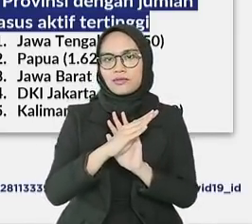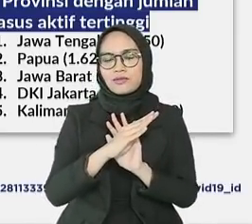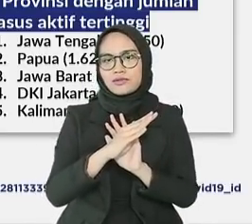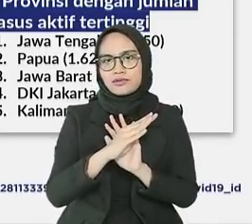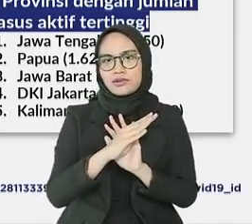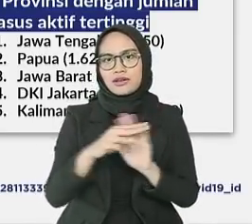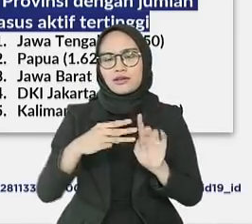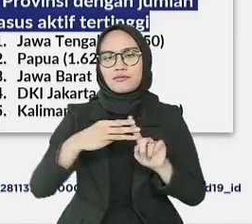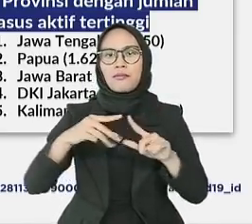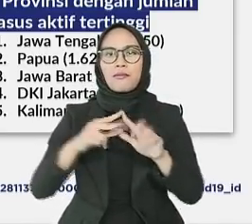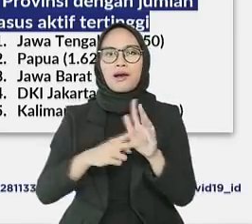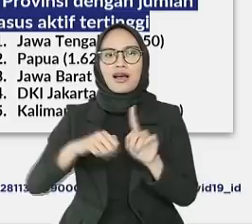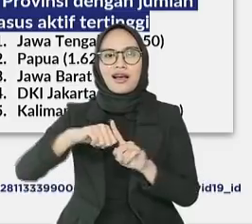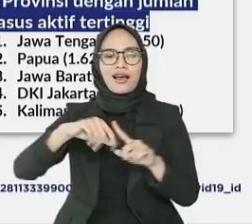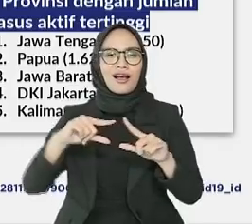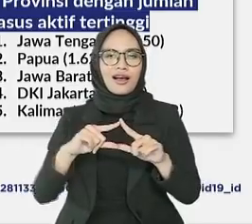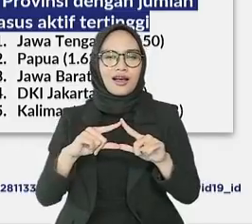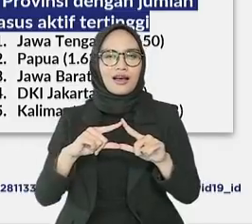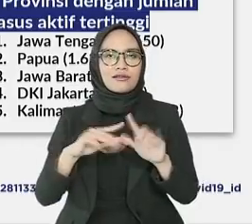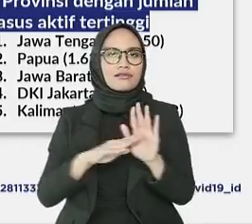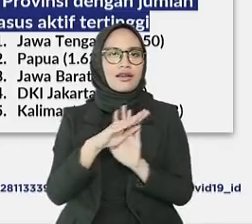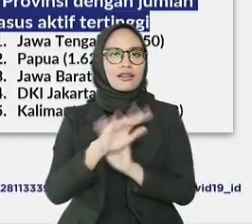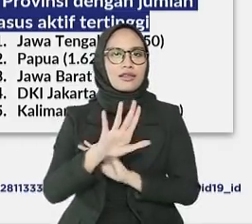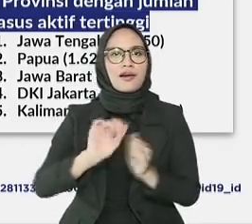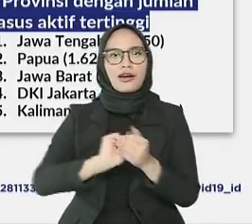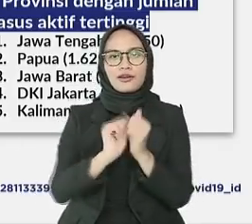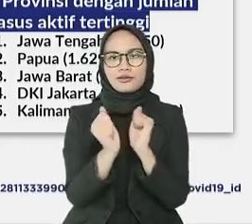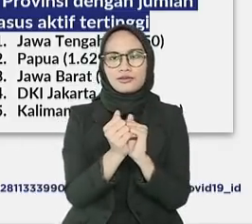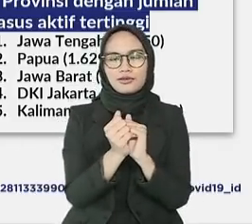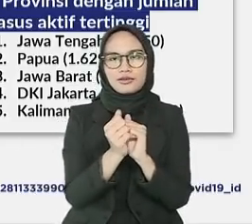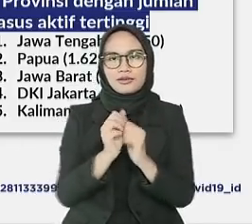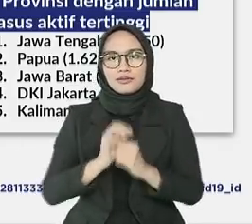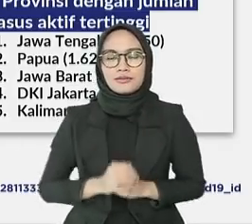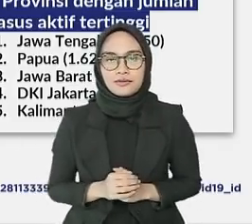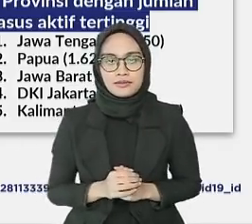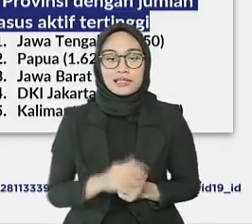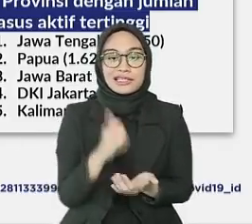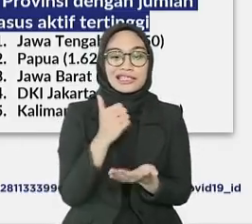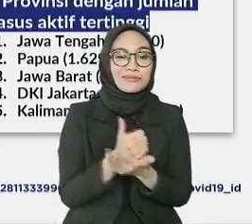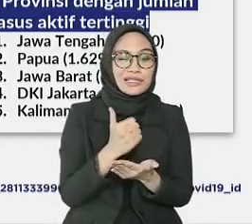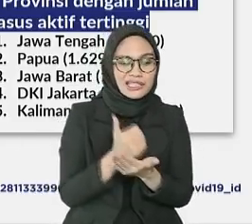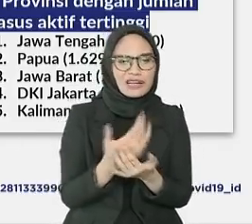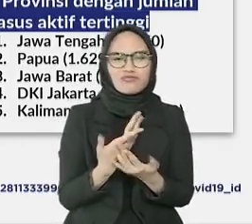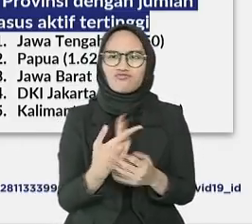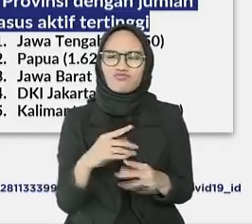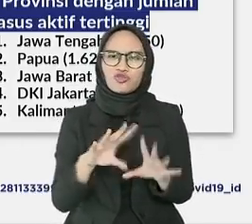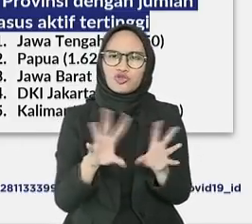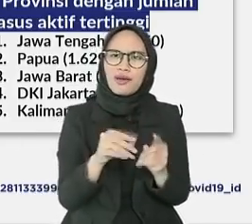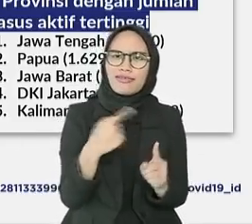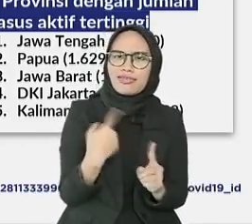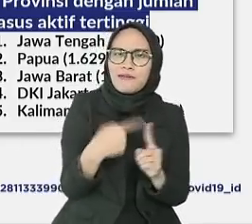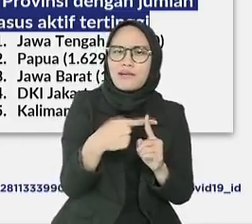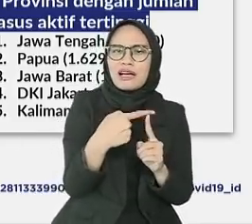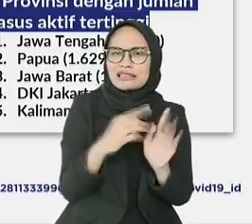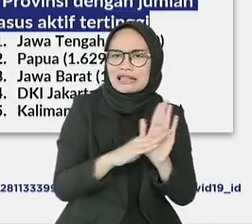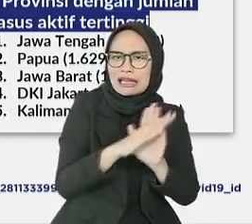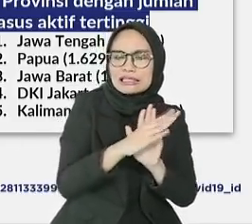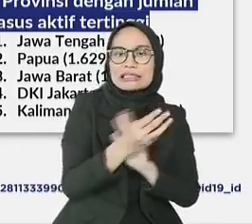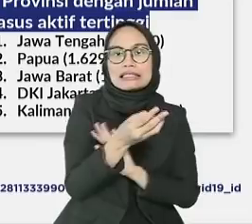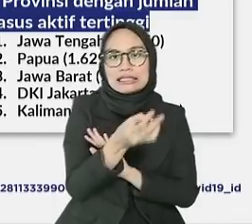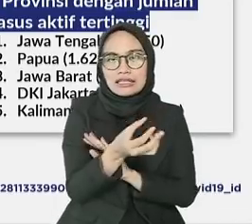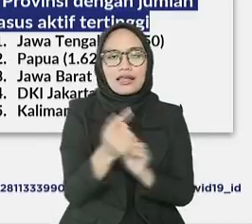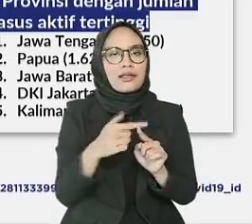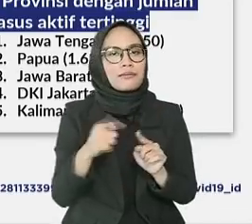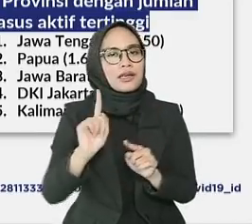Bangka Belitung naik 5 kasus. Meskipun penambahan ini terbilang sedikit, namun harus dicermati karena